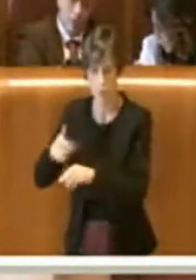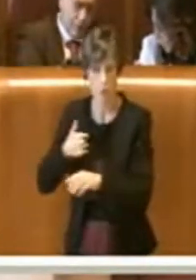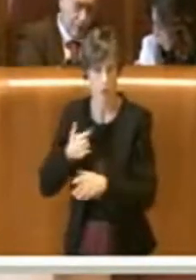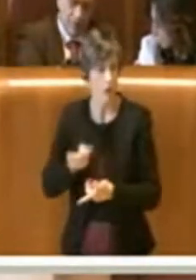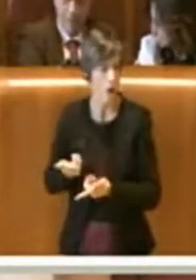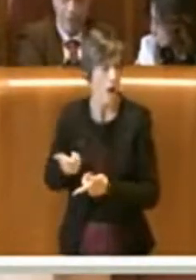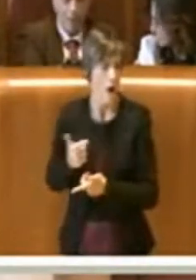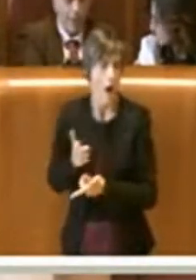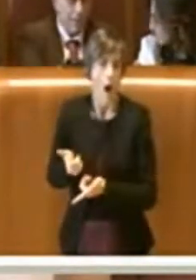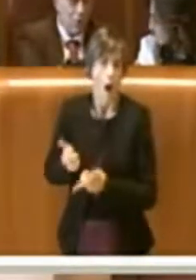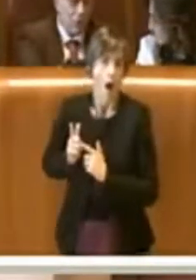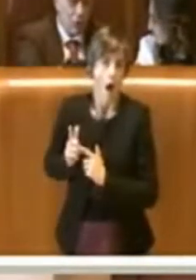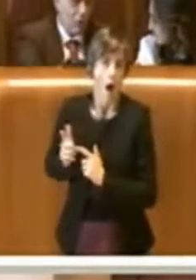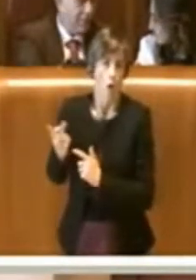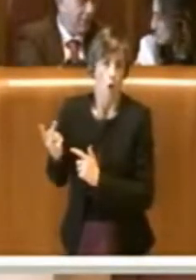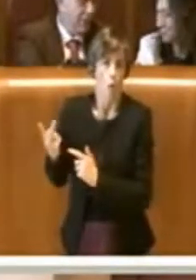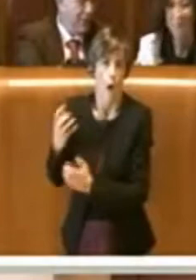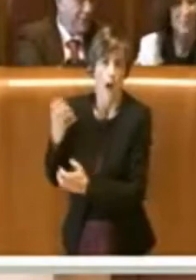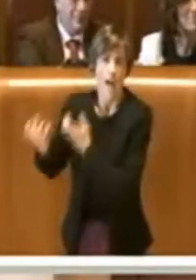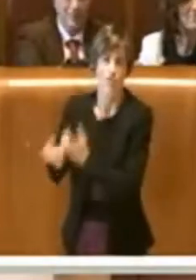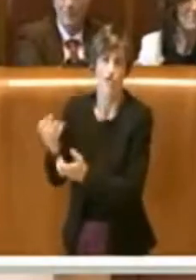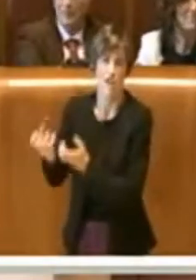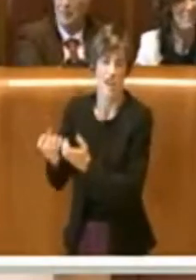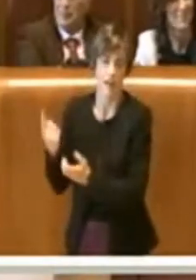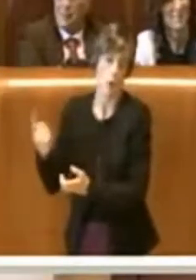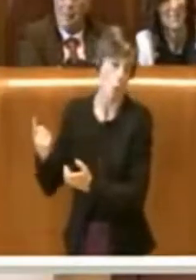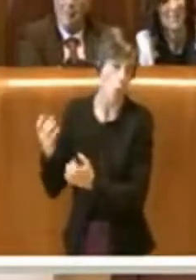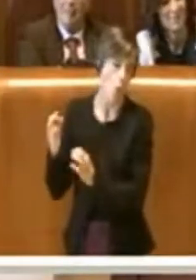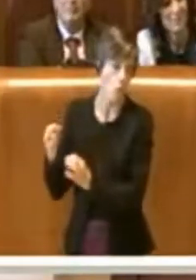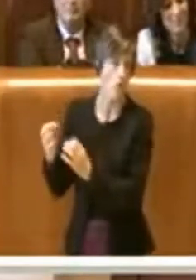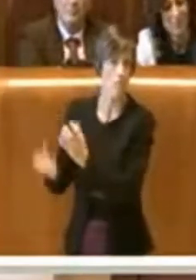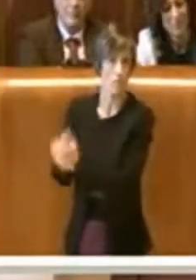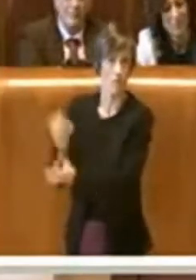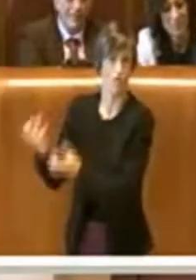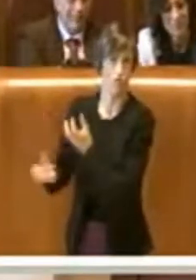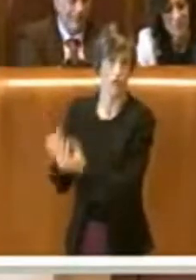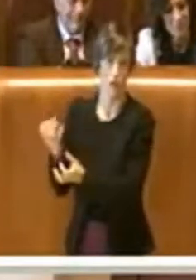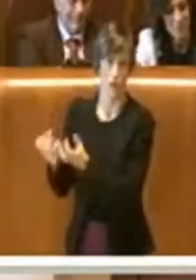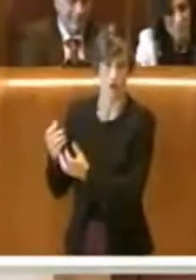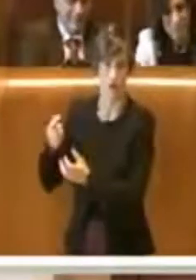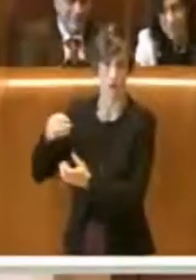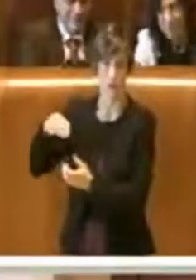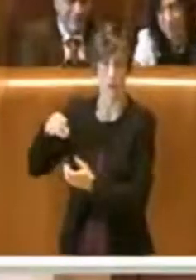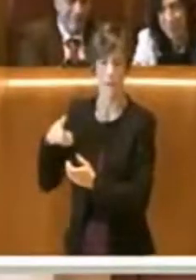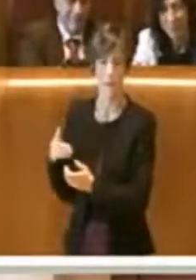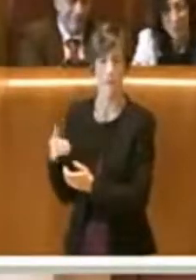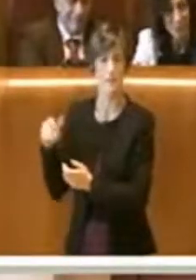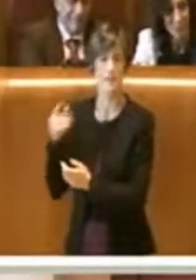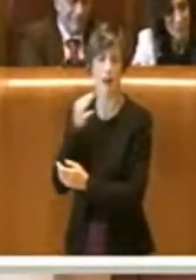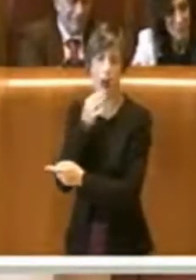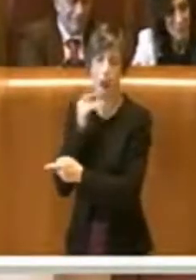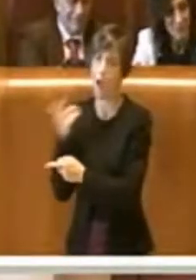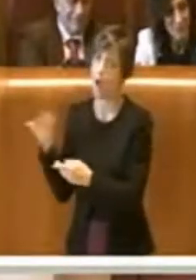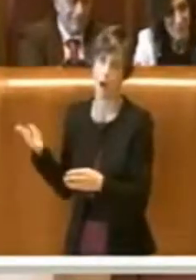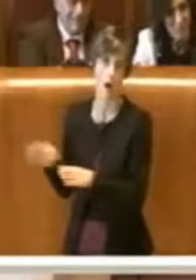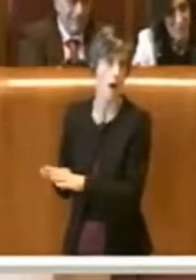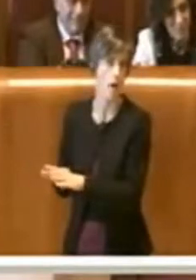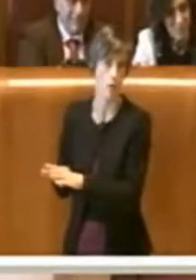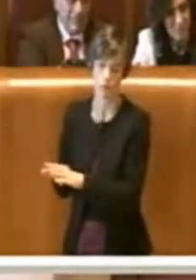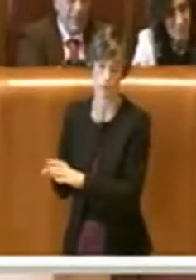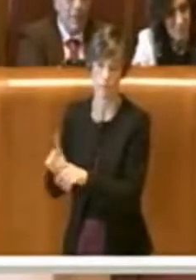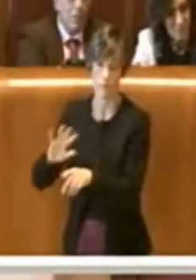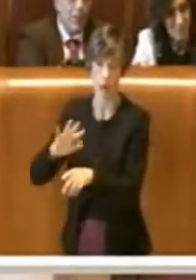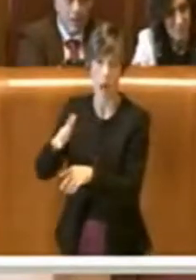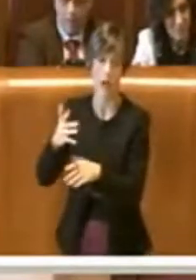uno purtroppo che ha segnato la fine vita del TMB Salario e l'altro che stava per arrestare il TMB